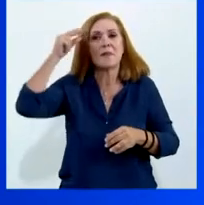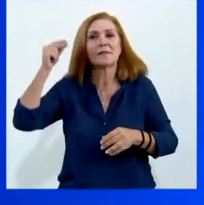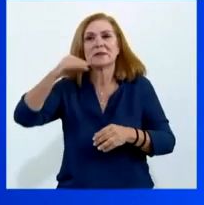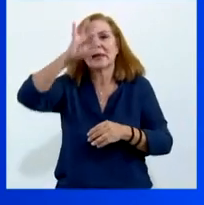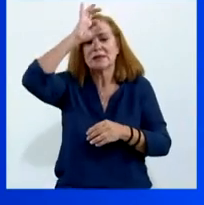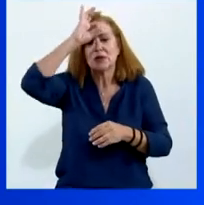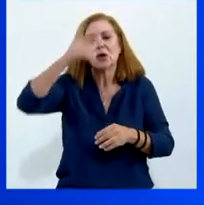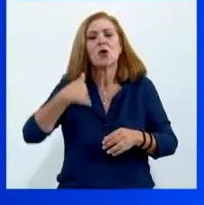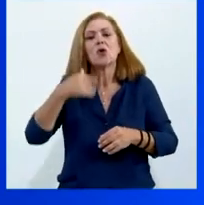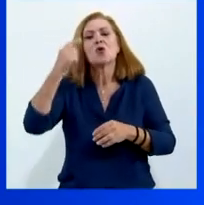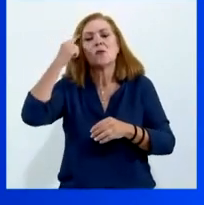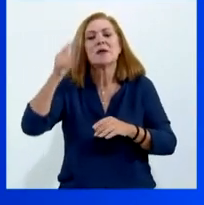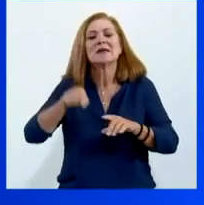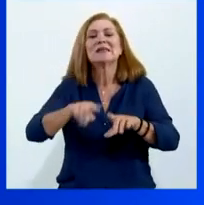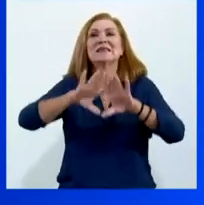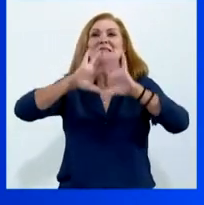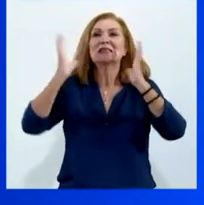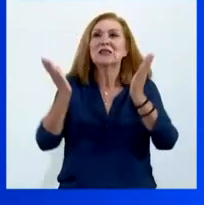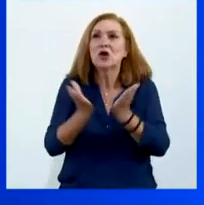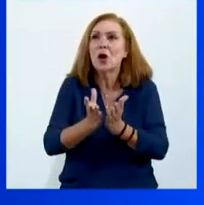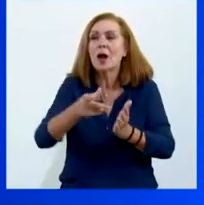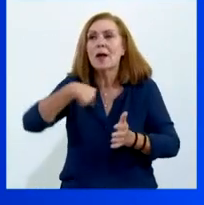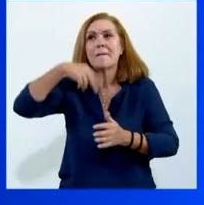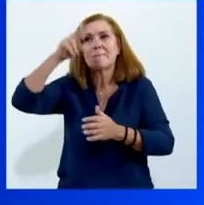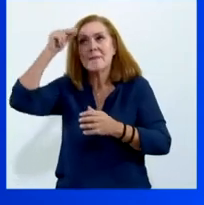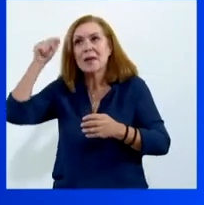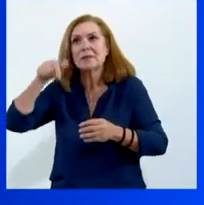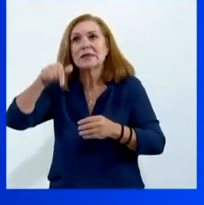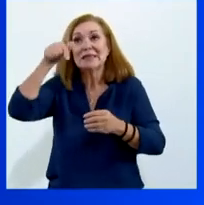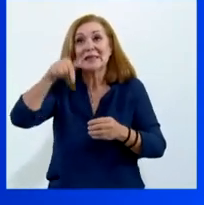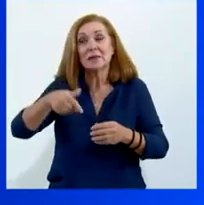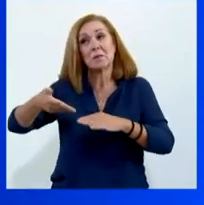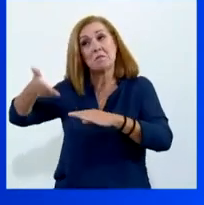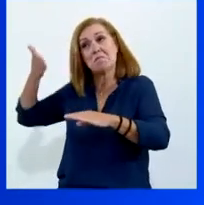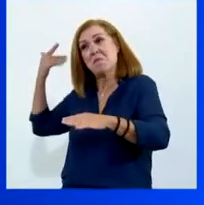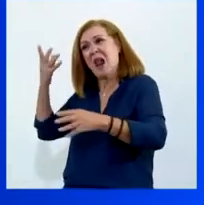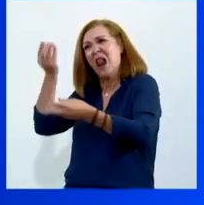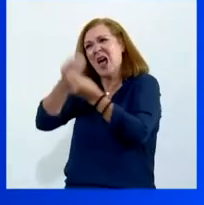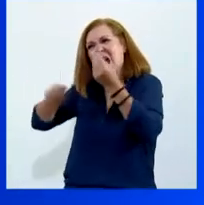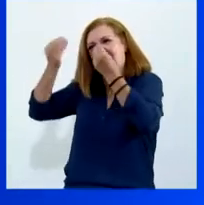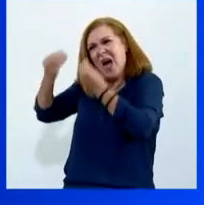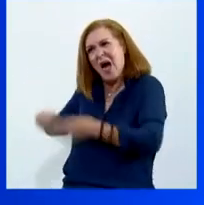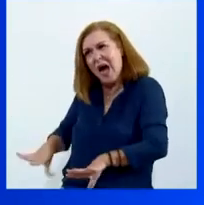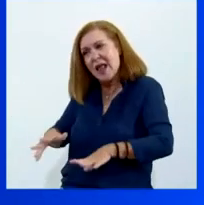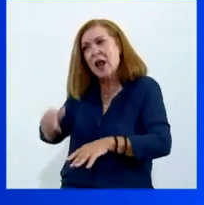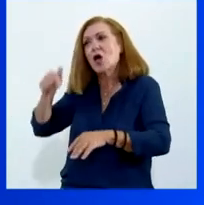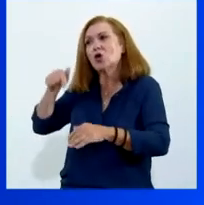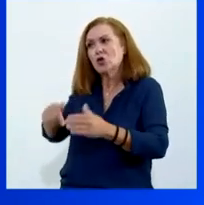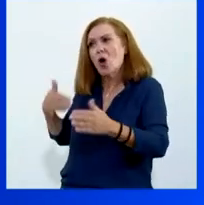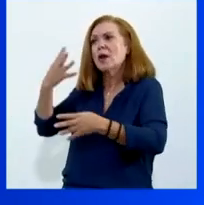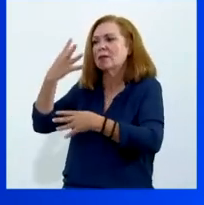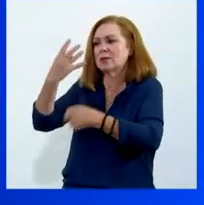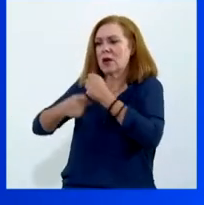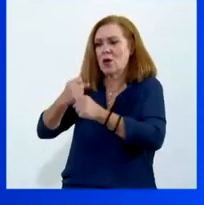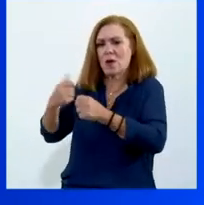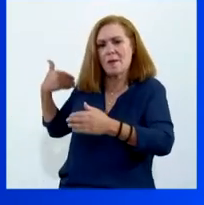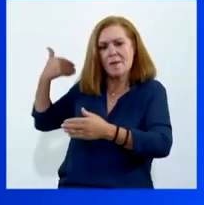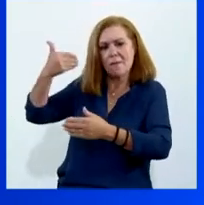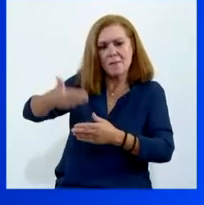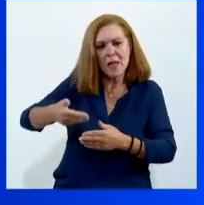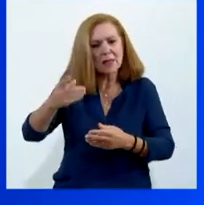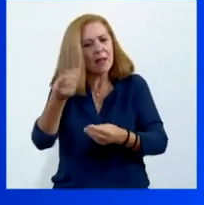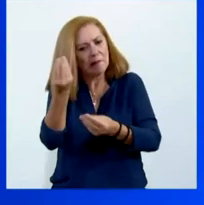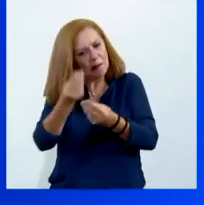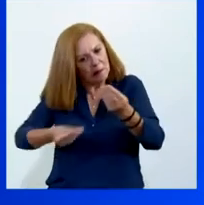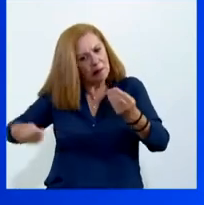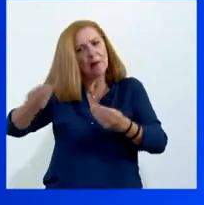πιστεύω όμως ότι συνολικά η κατάσταση στα πανεπιστήμια μας είναι πολύ καλύτερη σήμερα από ό,τι ήταν πριν από 4 χρόνια. Κινούμαστε στη σωστή κατεύθυνση